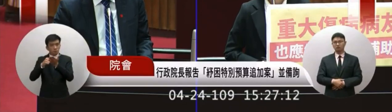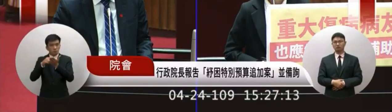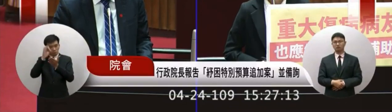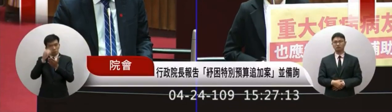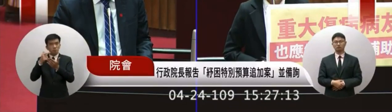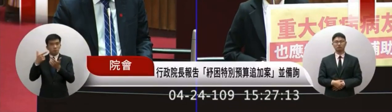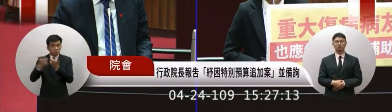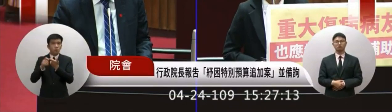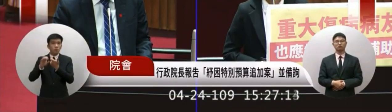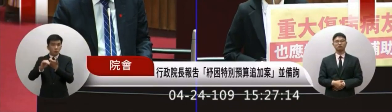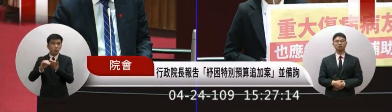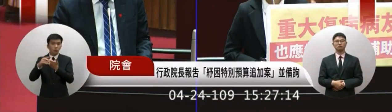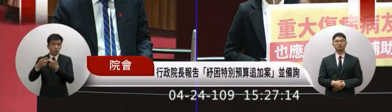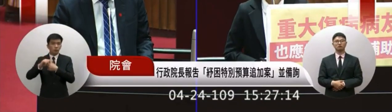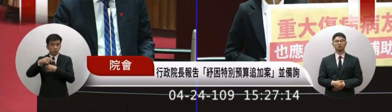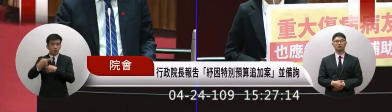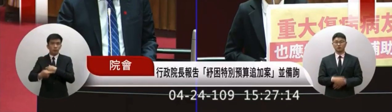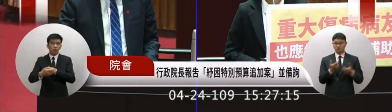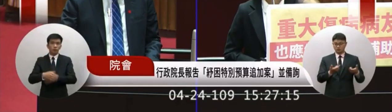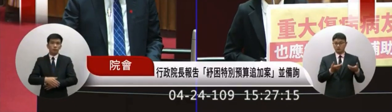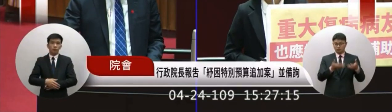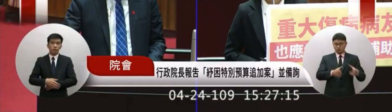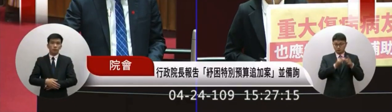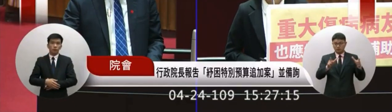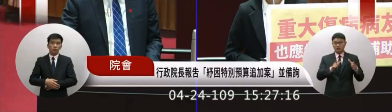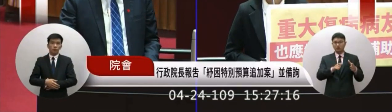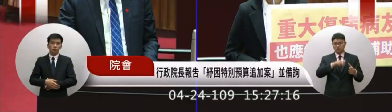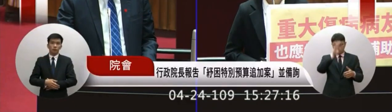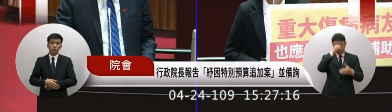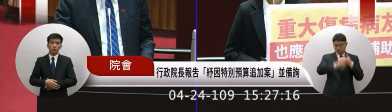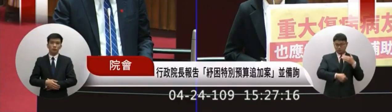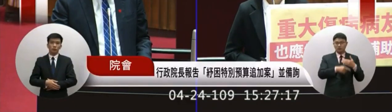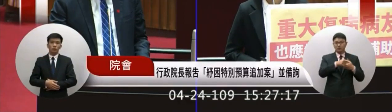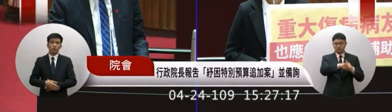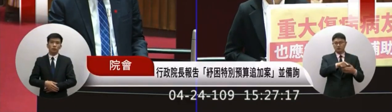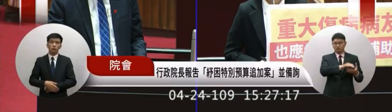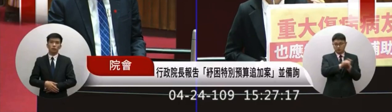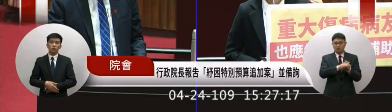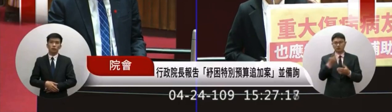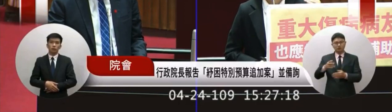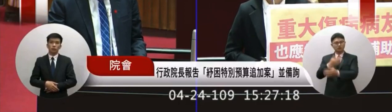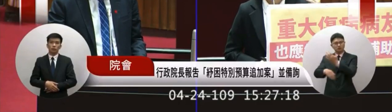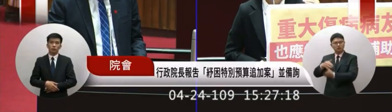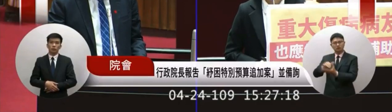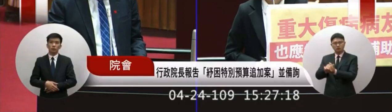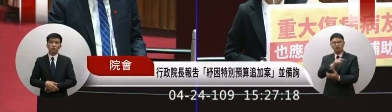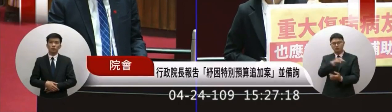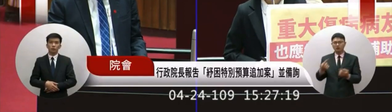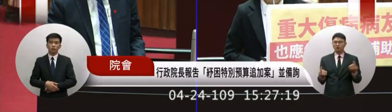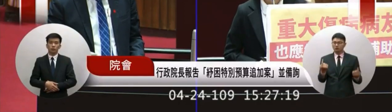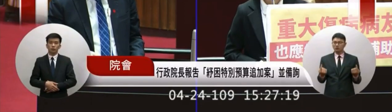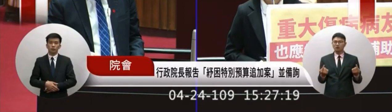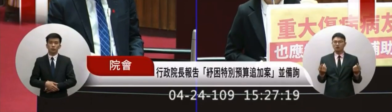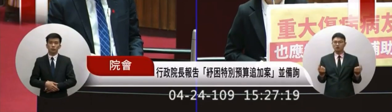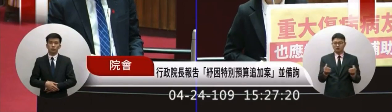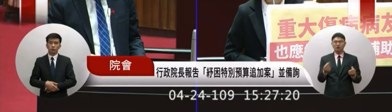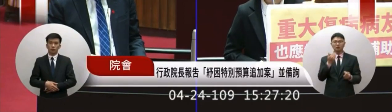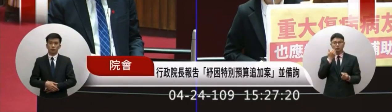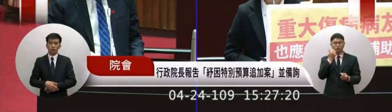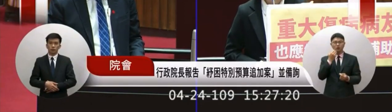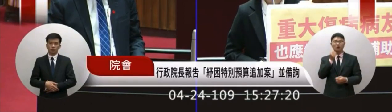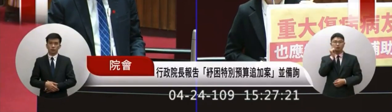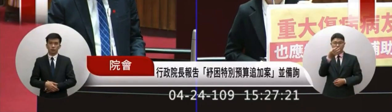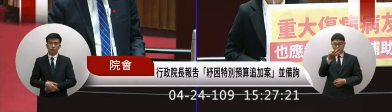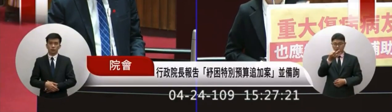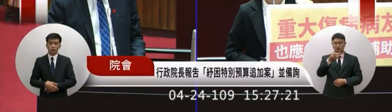看怎么样去做一个。 就是重大伤病病友比照身心障碍者的补助一样，就是在这个大约3万块，就是主要定义的条件是